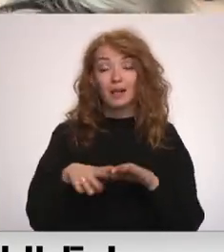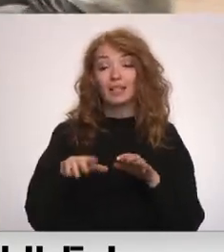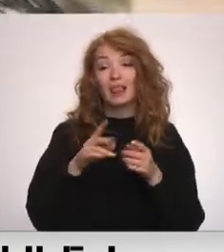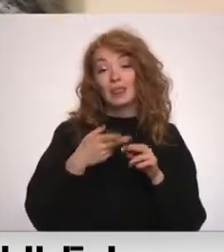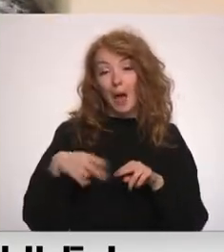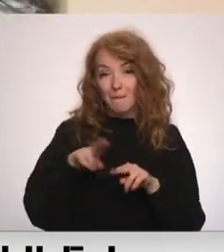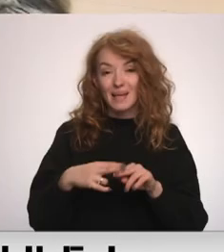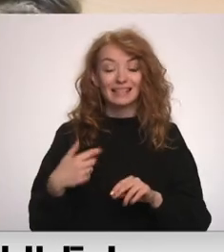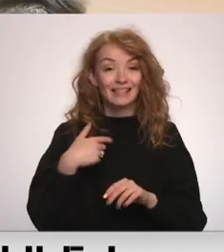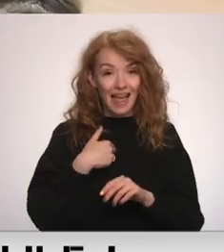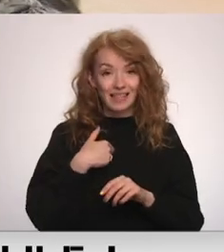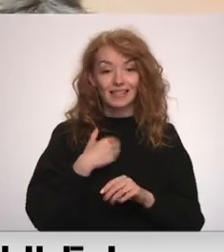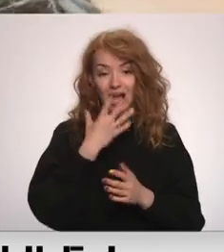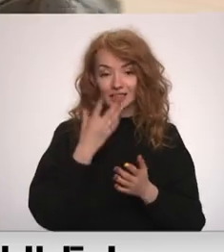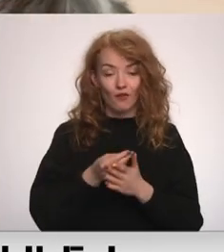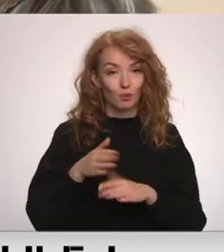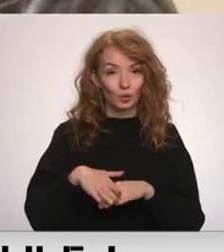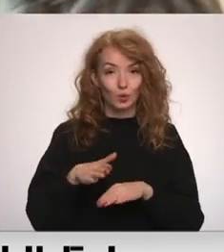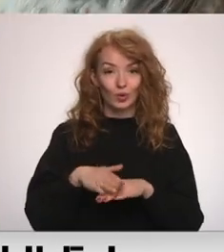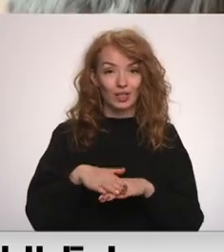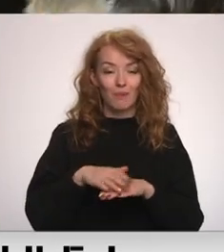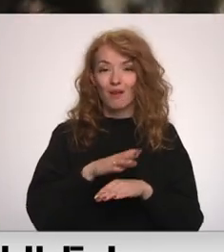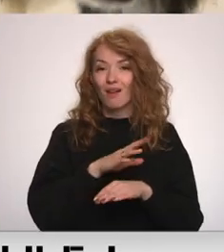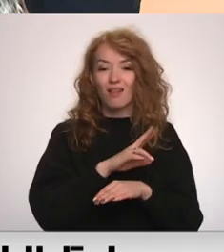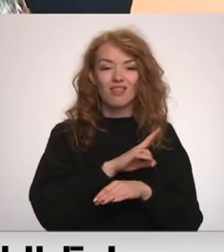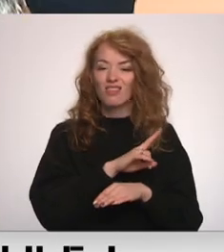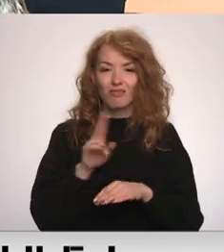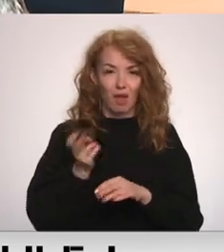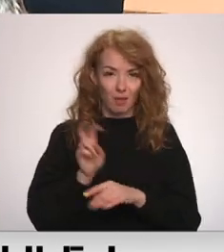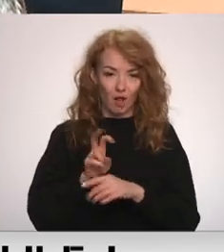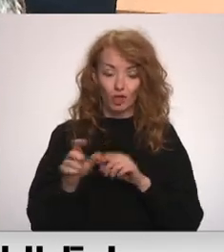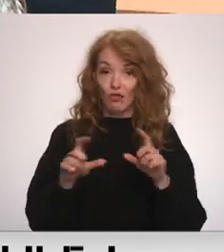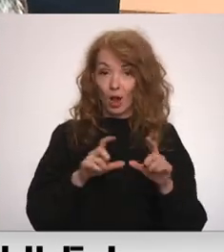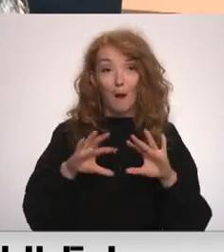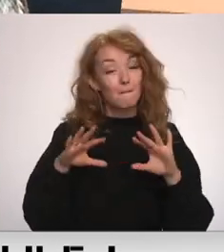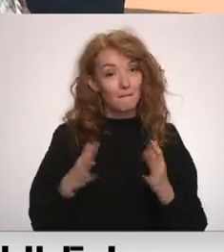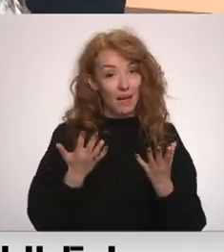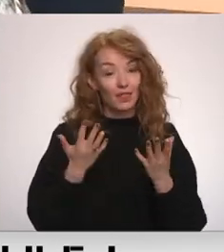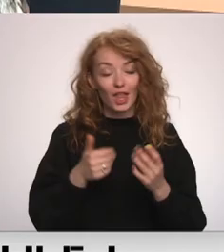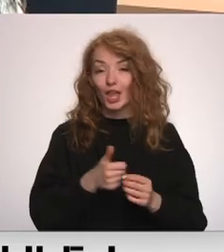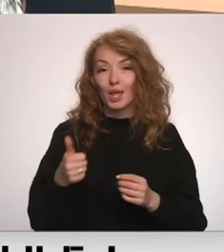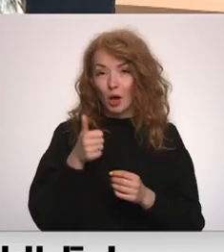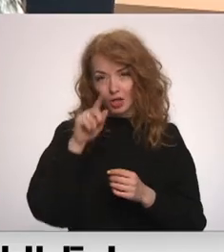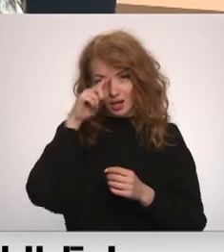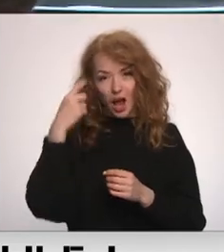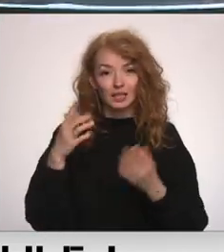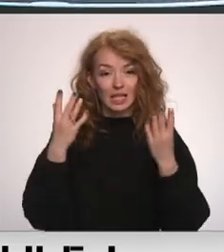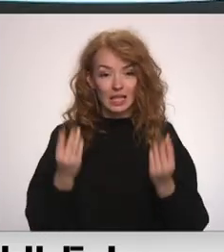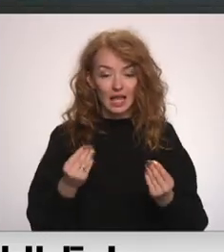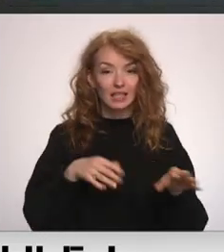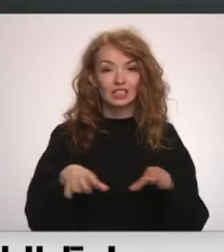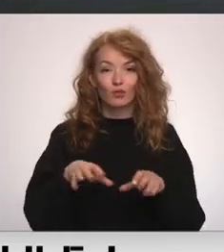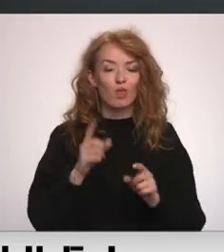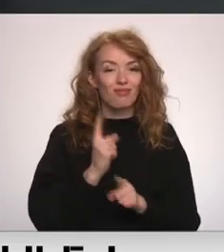šo es ar saviem suņiem veikalā neiešu. Tajā pat laikā, īpaši karstajās dienās, dzīvnieku